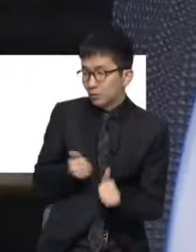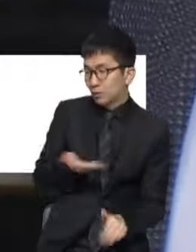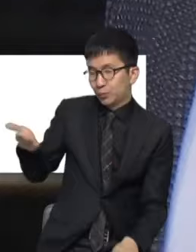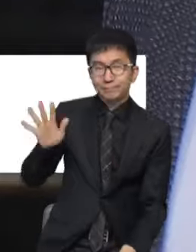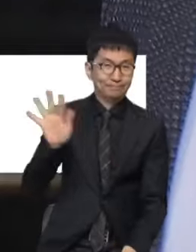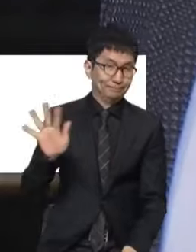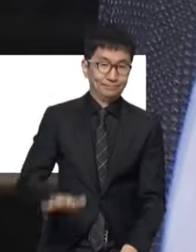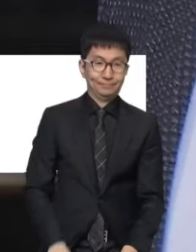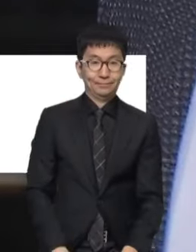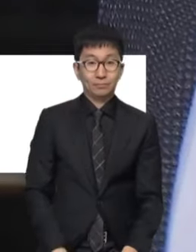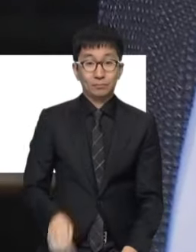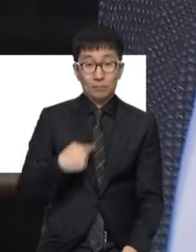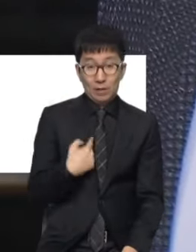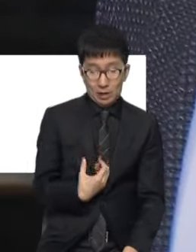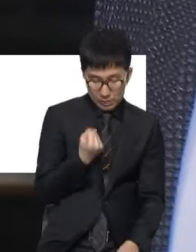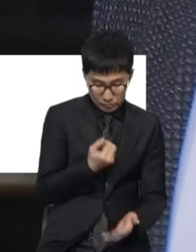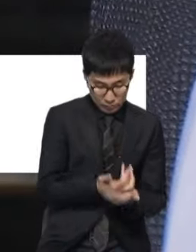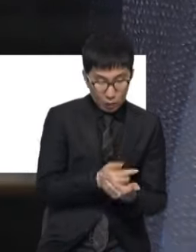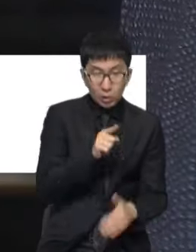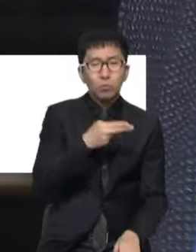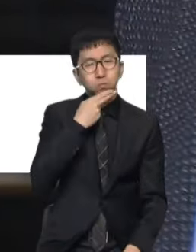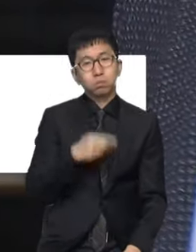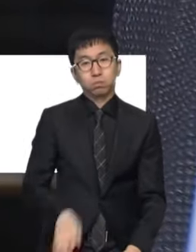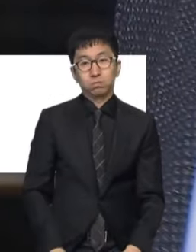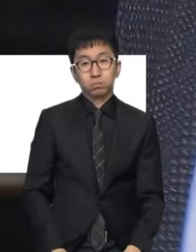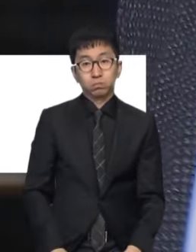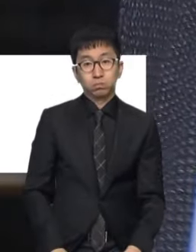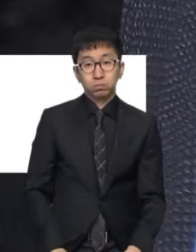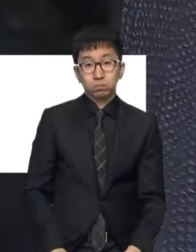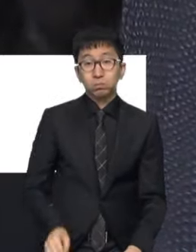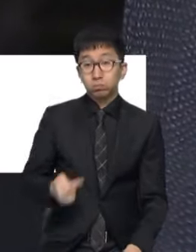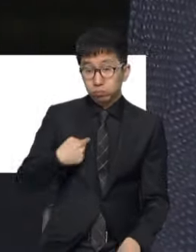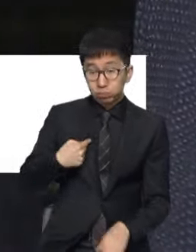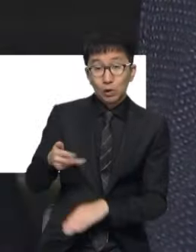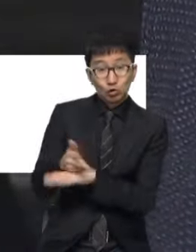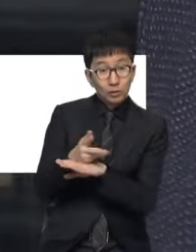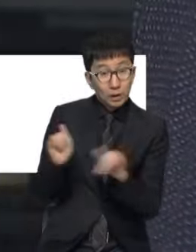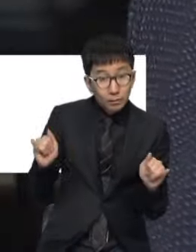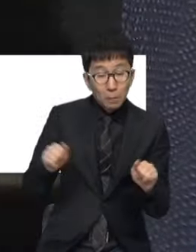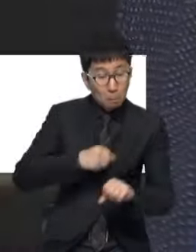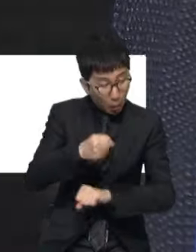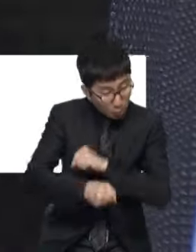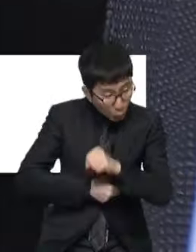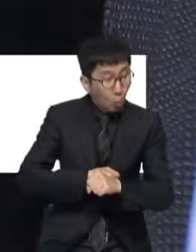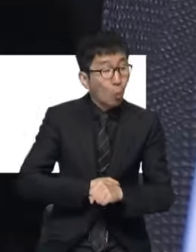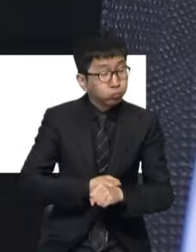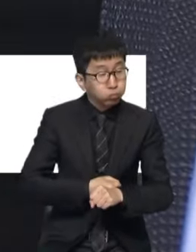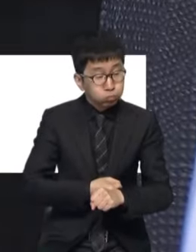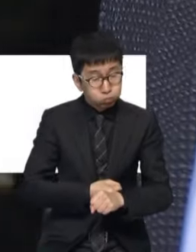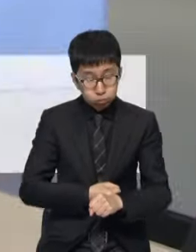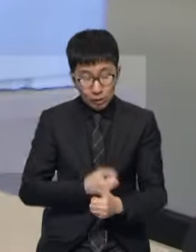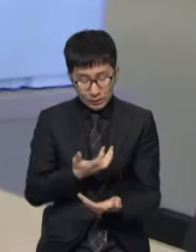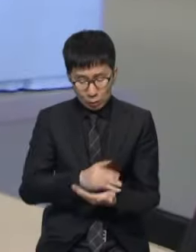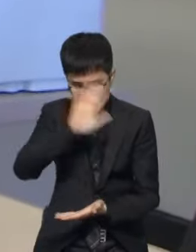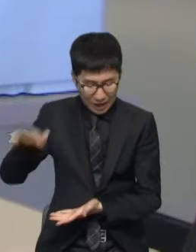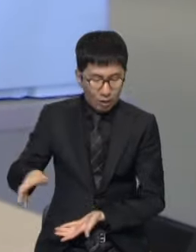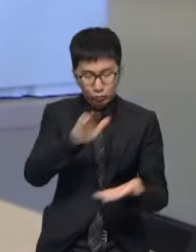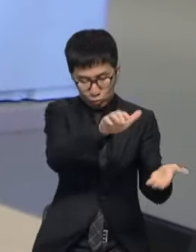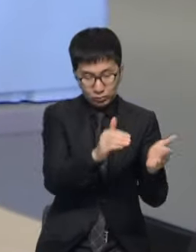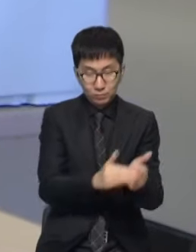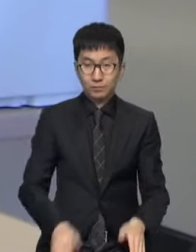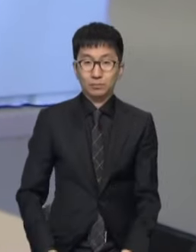가지고 있는 자료가 하나도 없어요. 마음껏 취재하고 이렇게 보도하라고 넘겨줬기 때문에